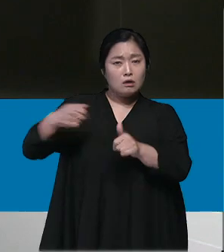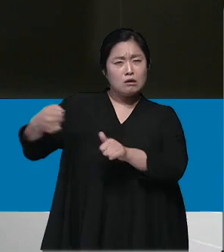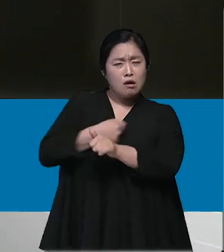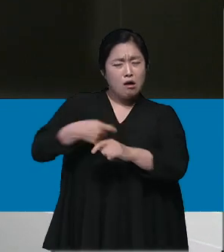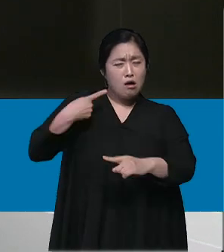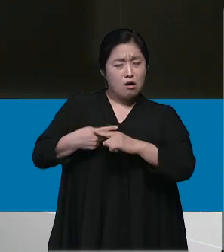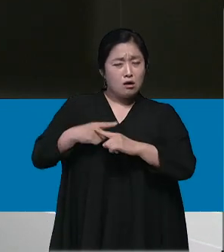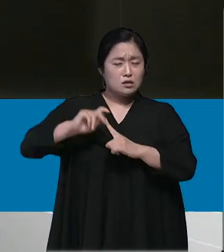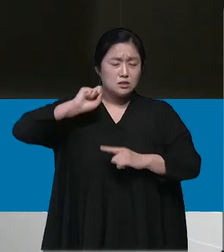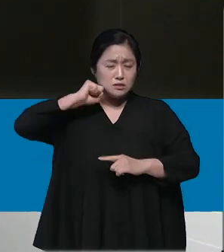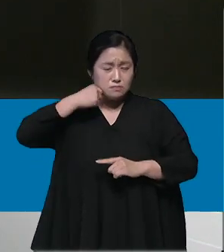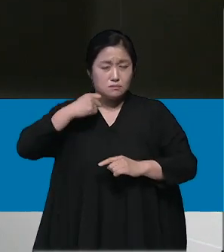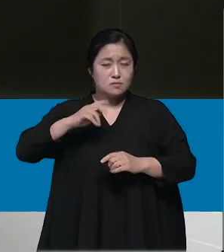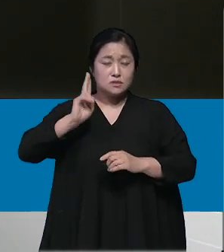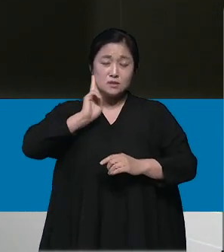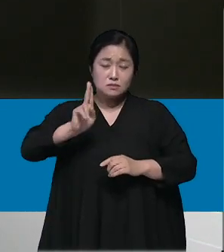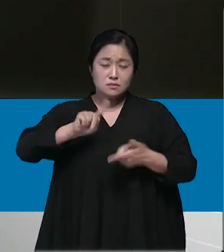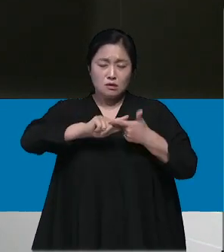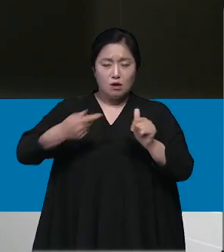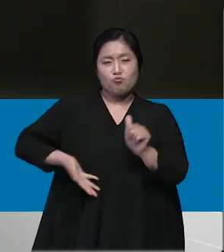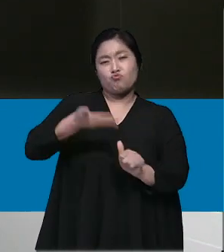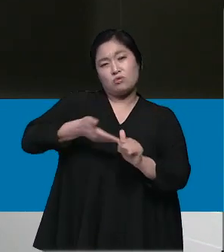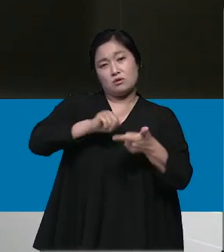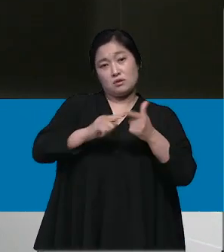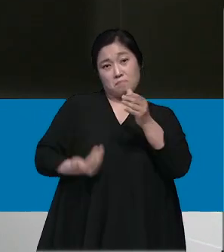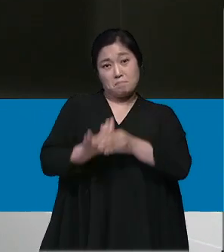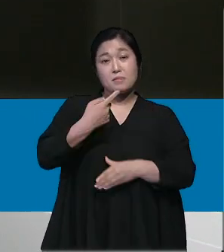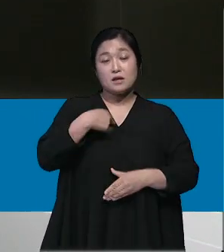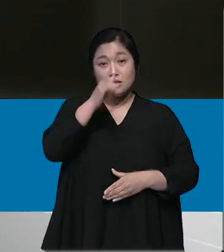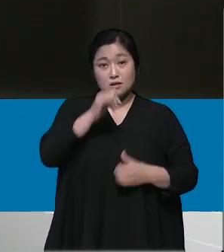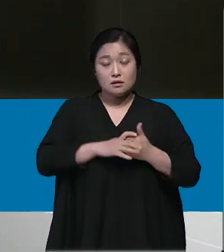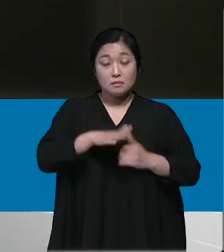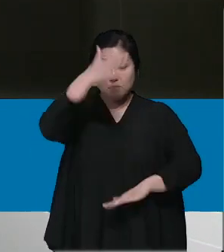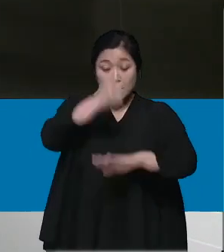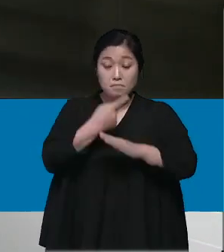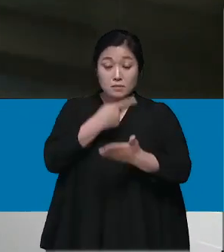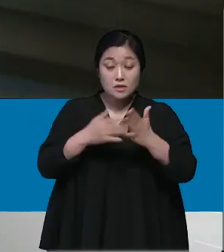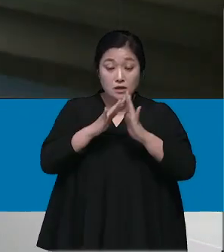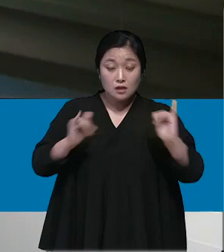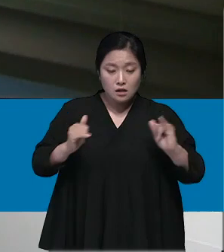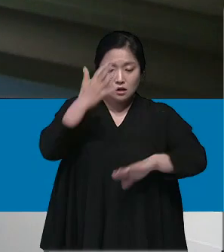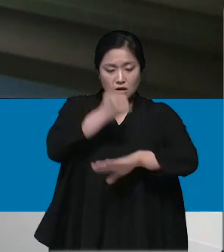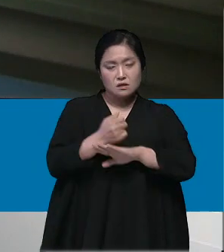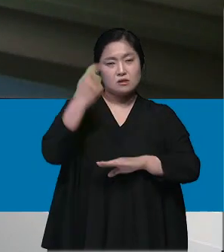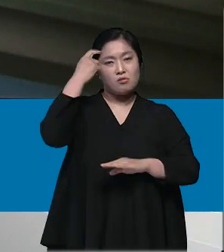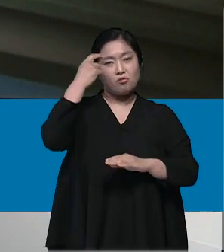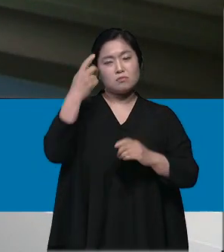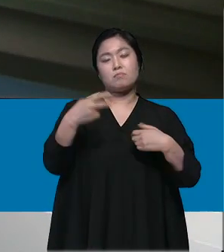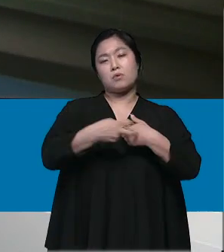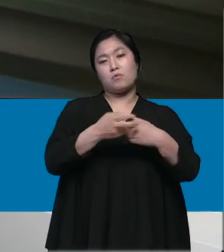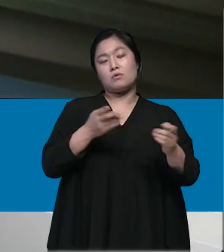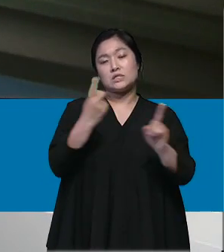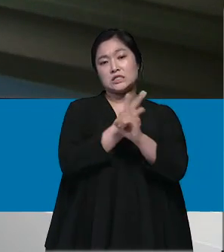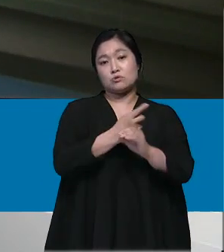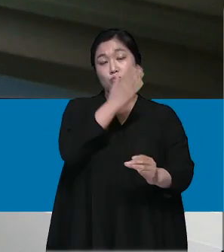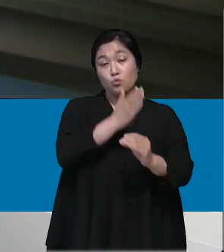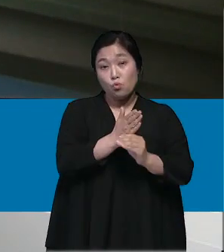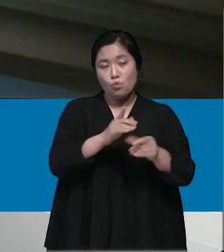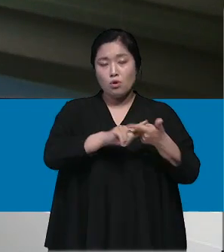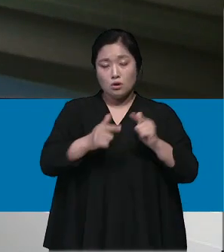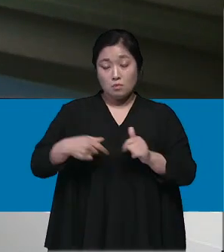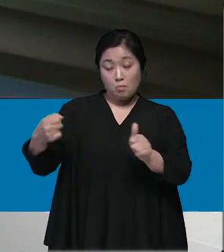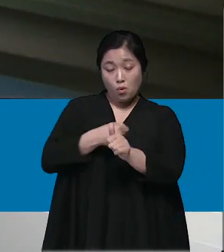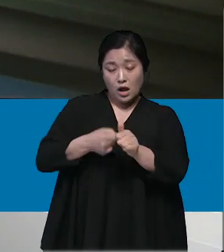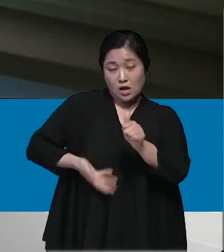고문에 가까운 폭행과 강제추행을 당했습니다. 피해자는 결국 정신과 치료를 받게 됐고 가해 병사는